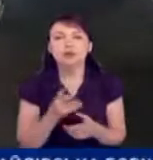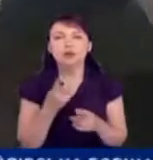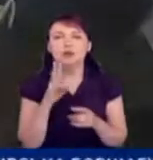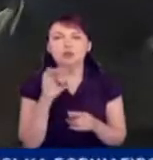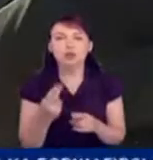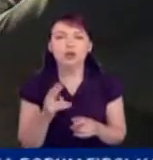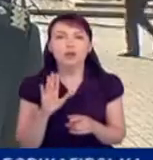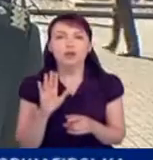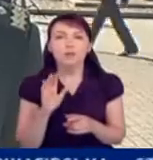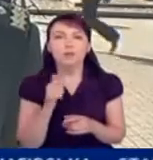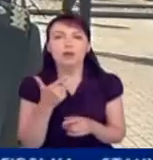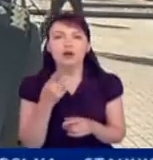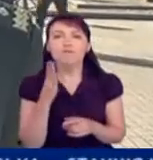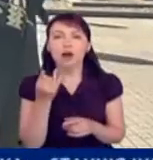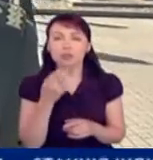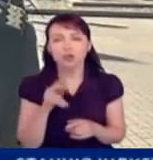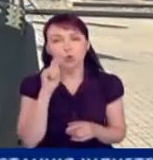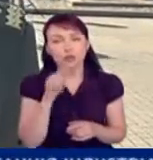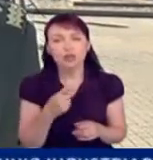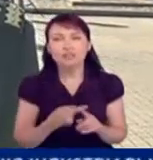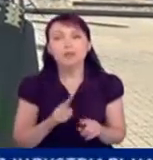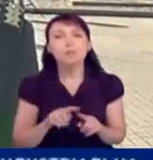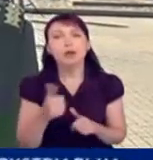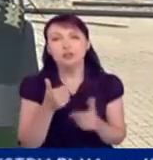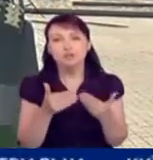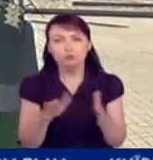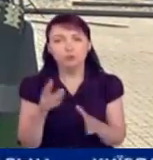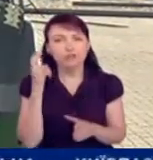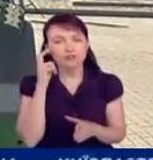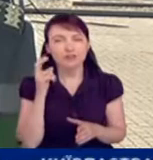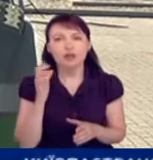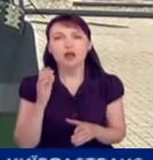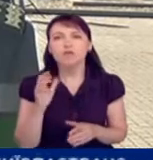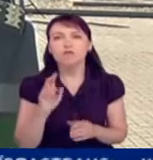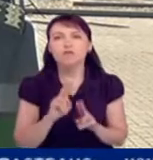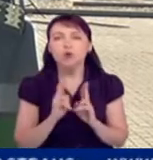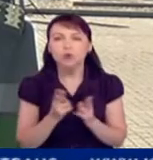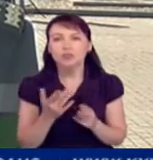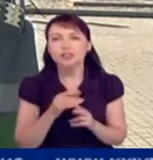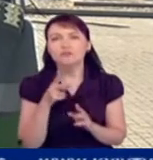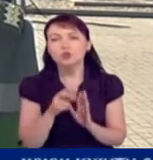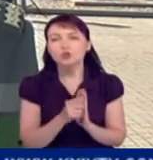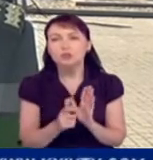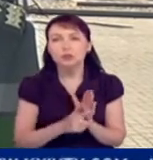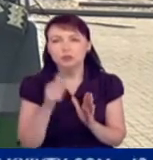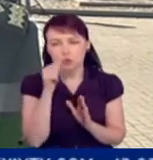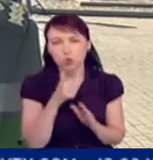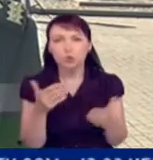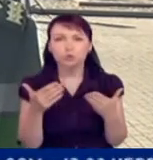гвардії України. Це, до речі, перший випуск на Київському факультеті, який з 2017 року